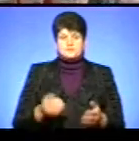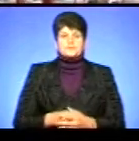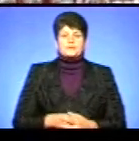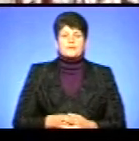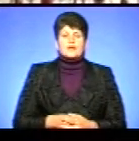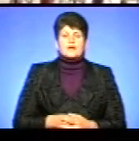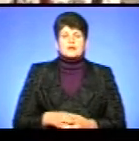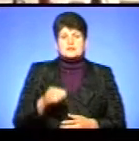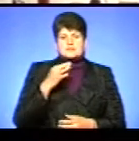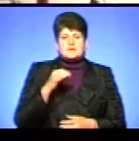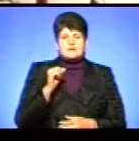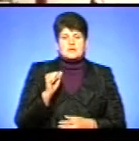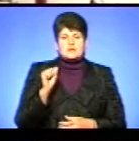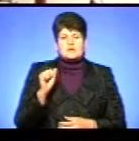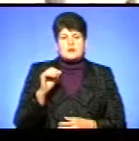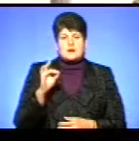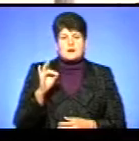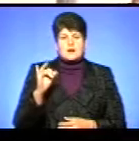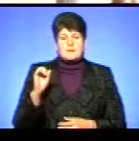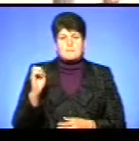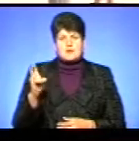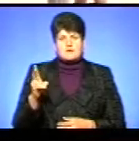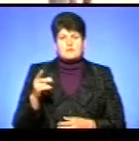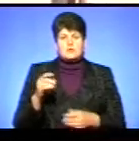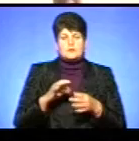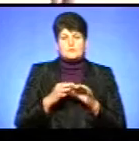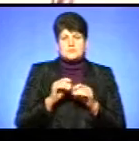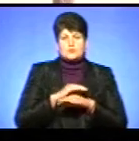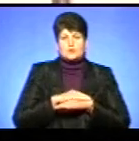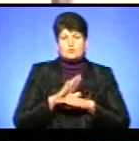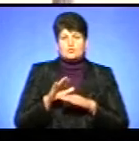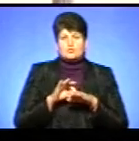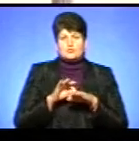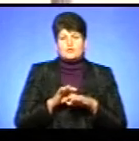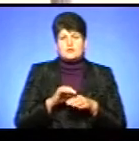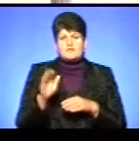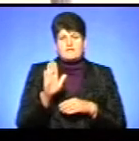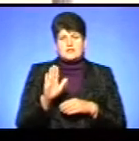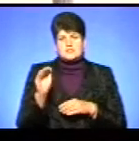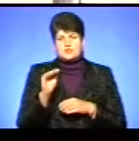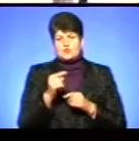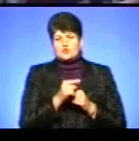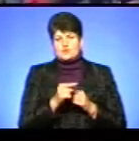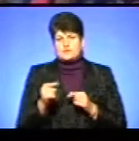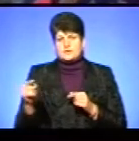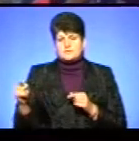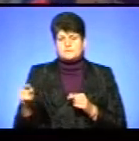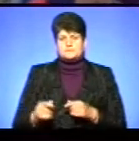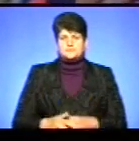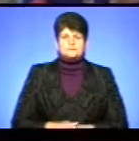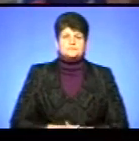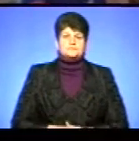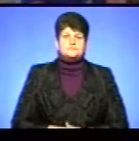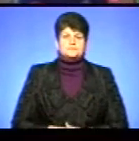розповів Андрій Рибак, олімпійські уроки проводитимуть у тернопільських навчальних закладах впродовж вересня-жовтня. Тарас Бурак, Андрій Бодак,